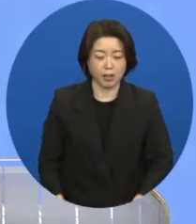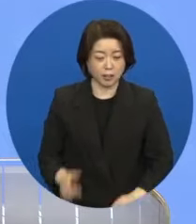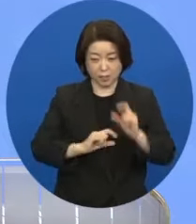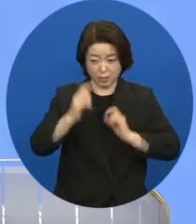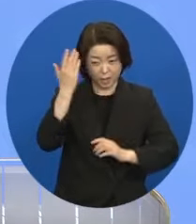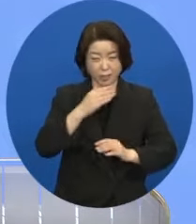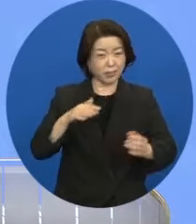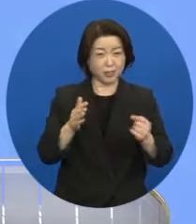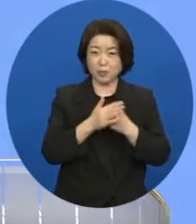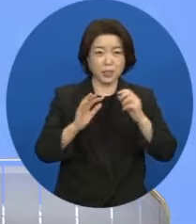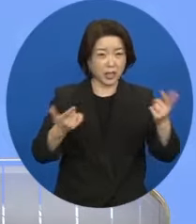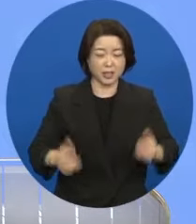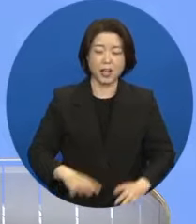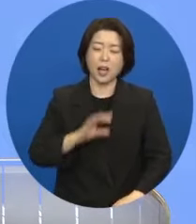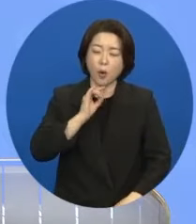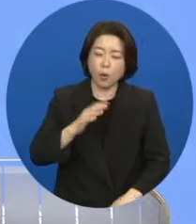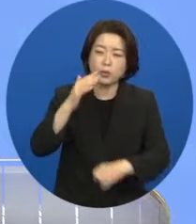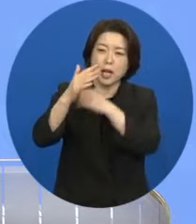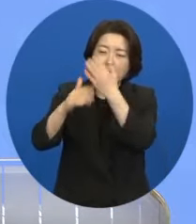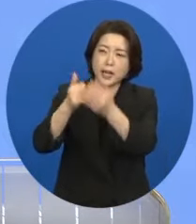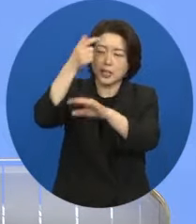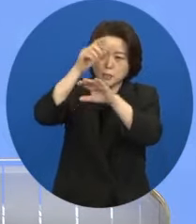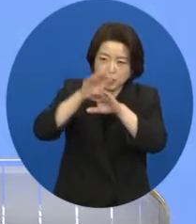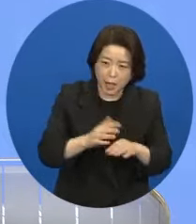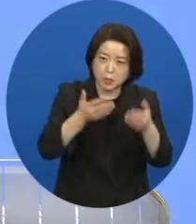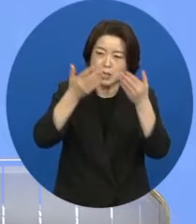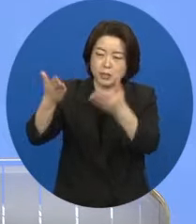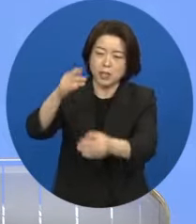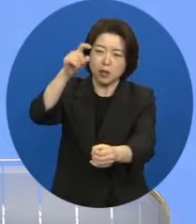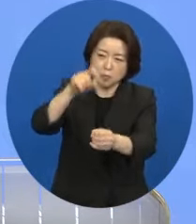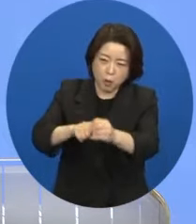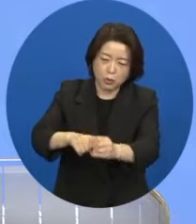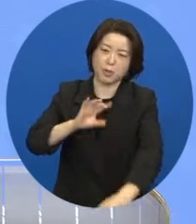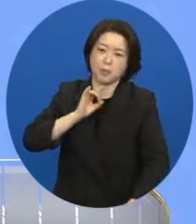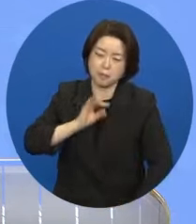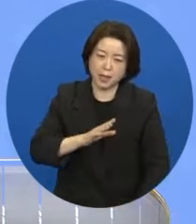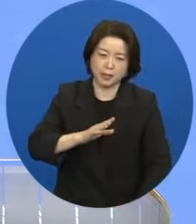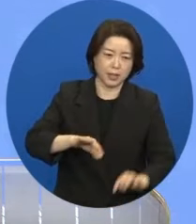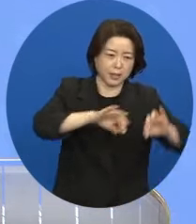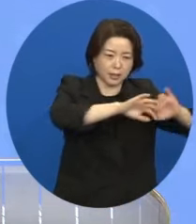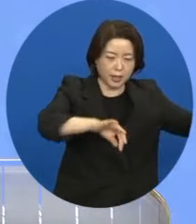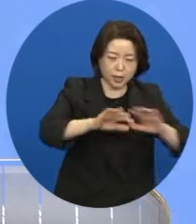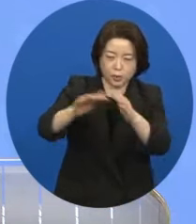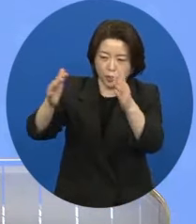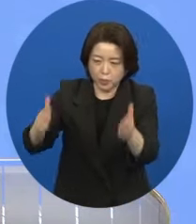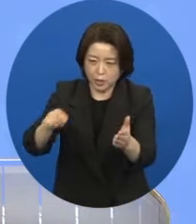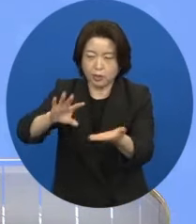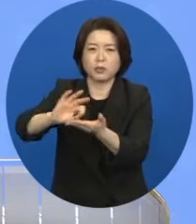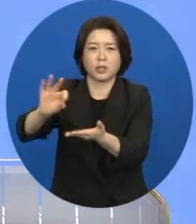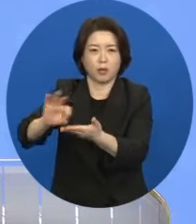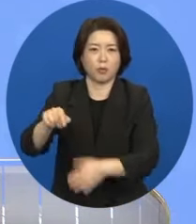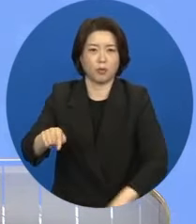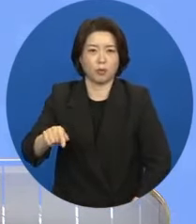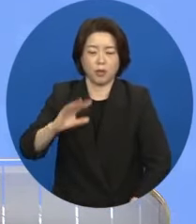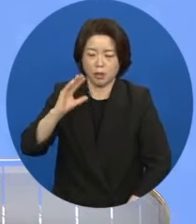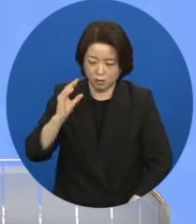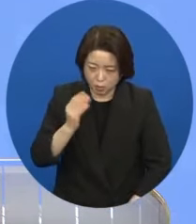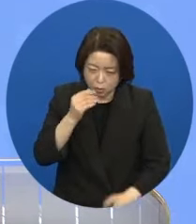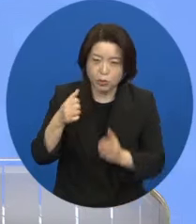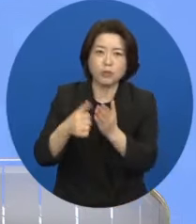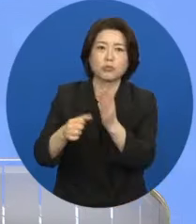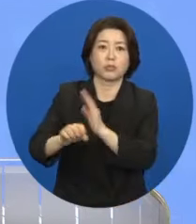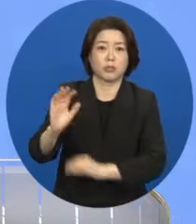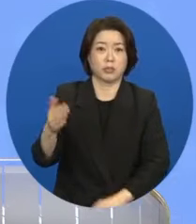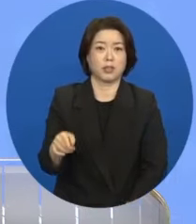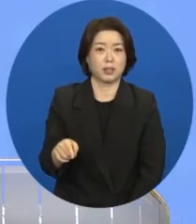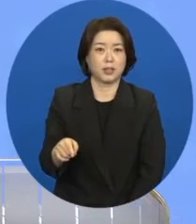아니라 오직 하나님을 예배하는 데에만 따로 구별되어 바쳐졌다 거룩한 물건 강대성이 되는